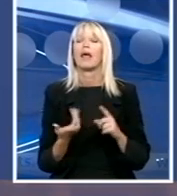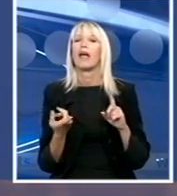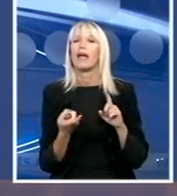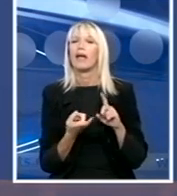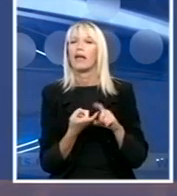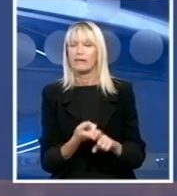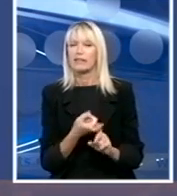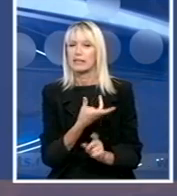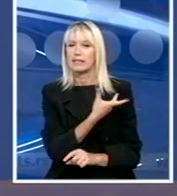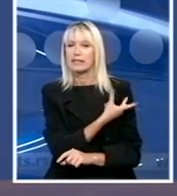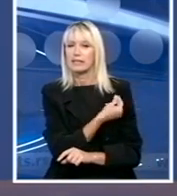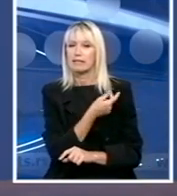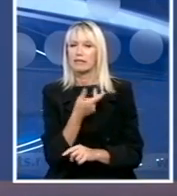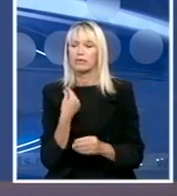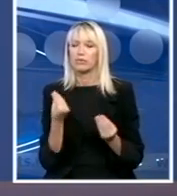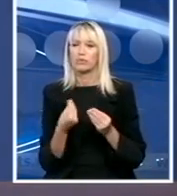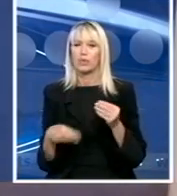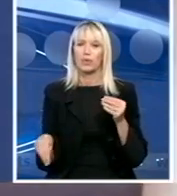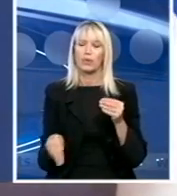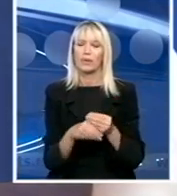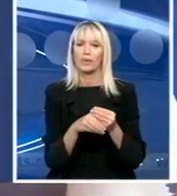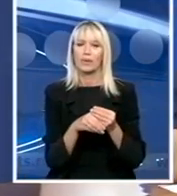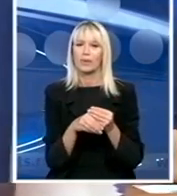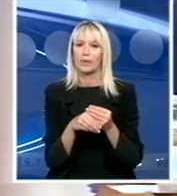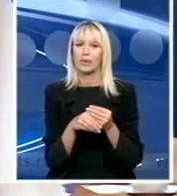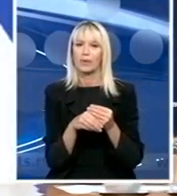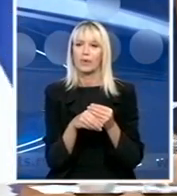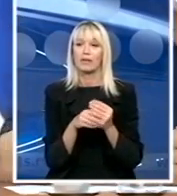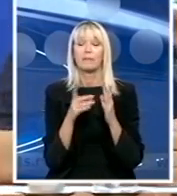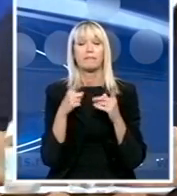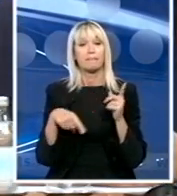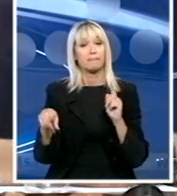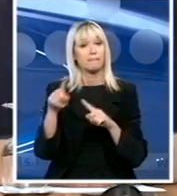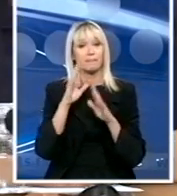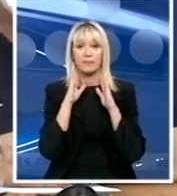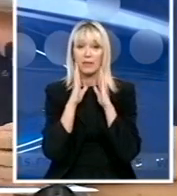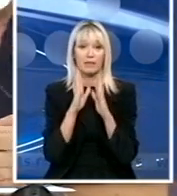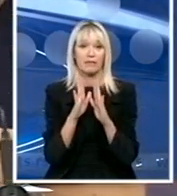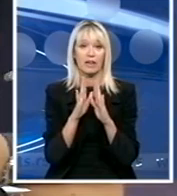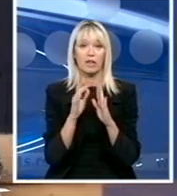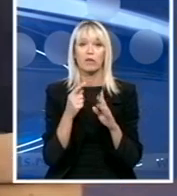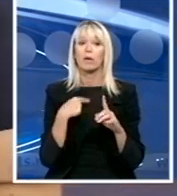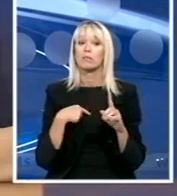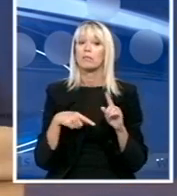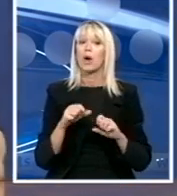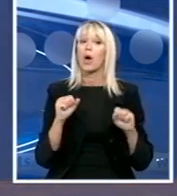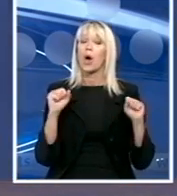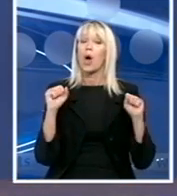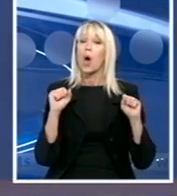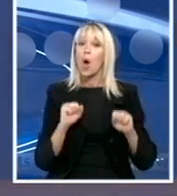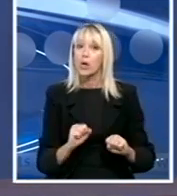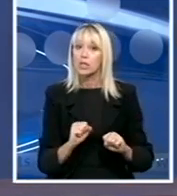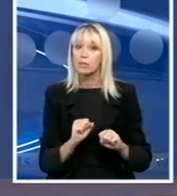da morate biti ubeđeni da se veoma ozbiljno, vrlo oprezno razmatraju